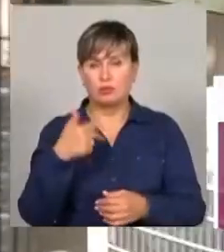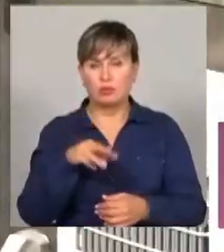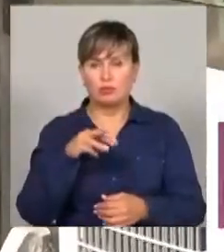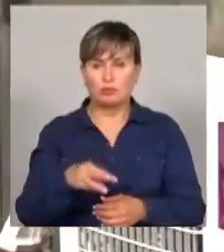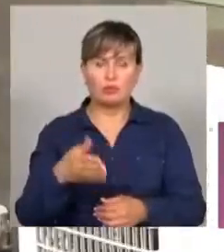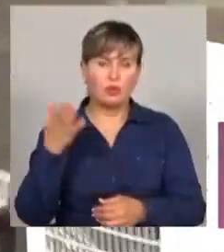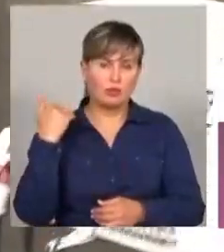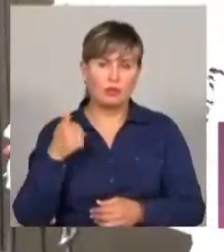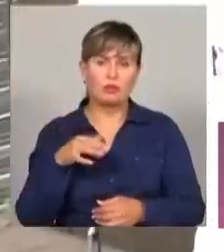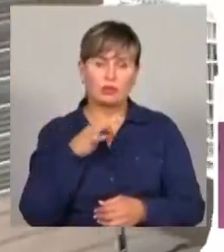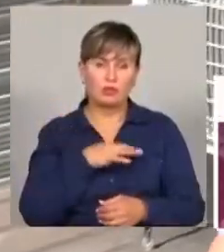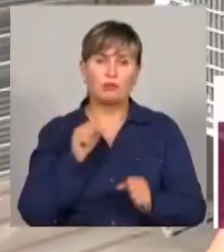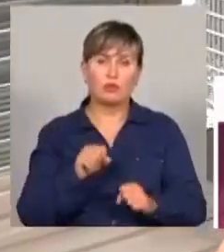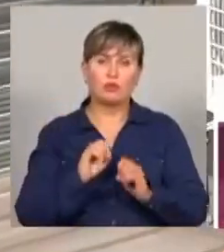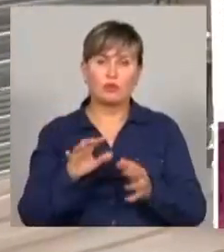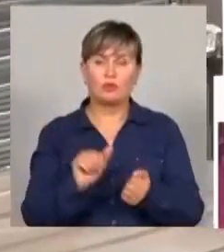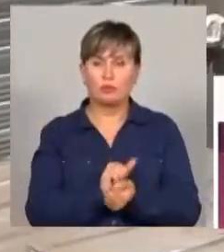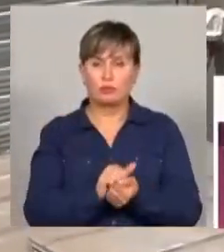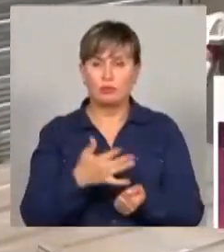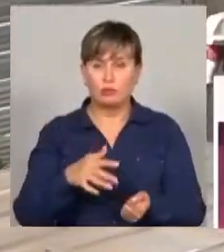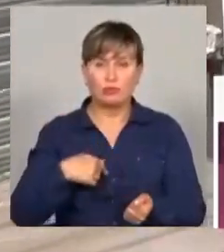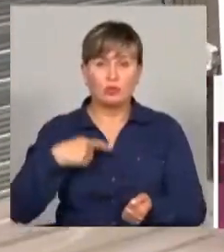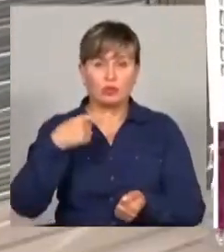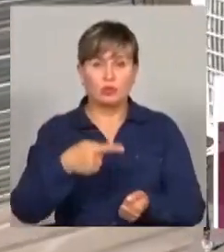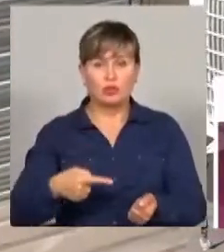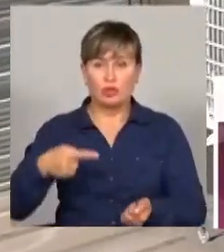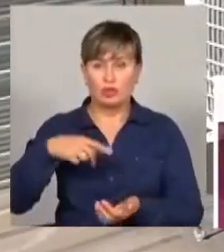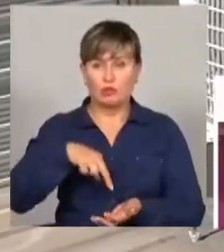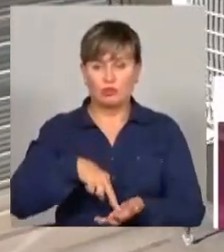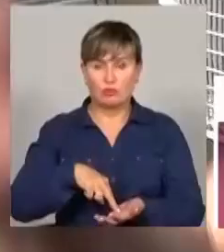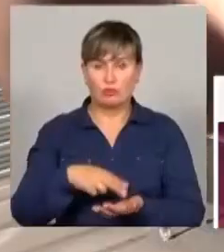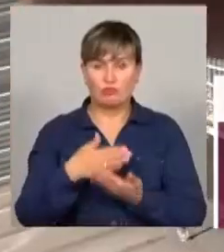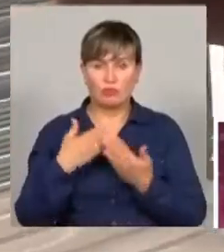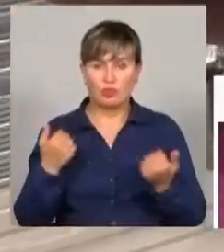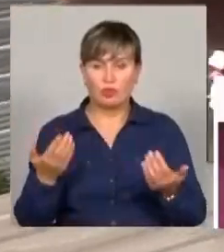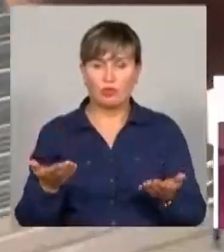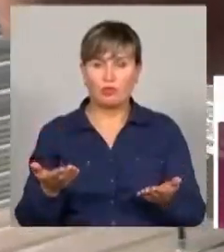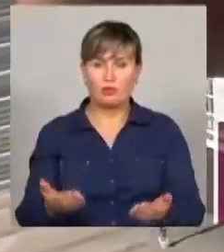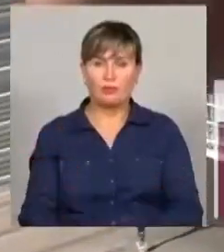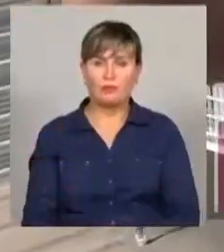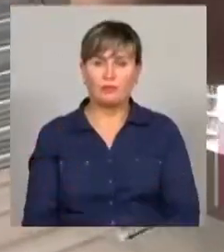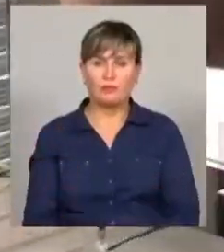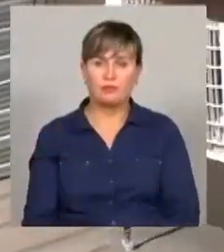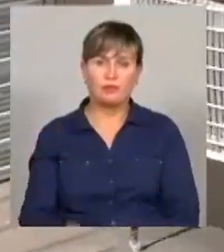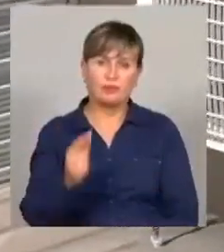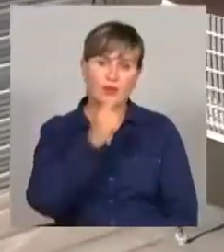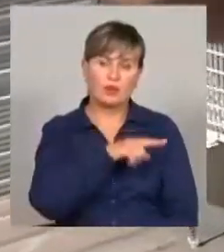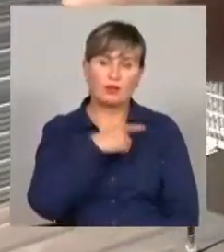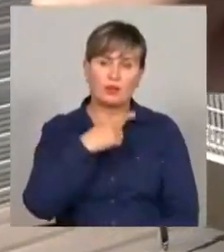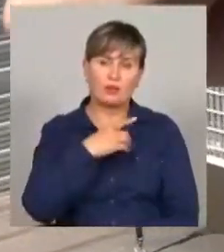что можно сдавать документы. Вот еще час жду, час. Нету, зайду туда, милиция стоит, говорит,